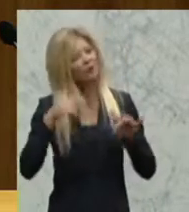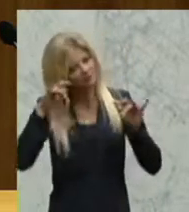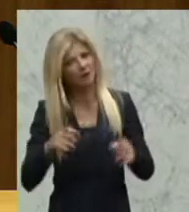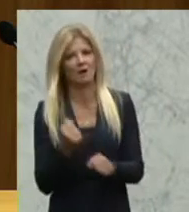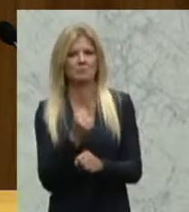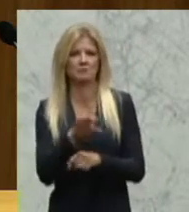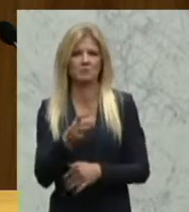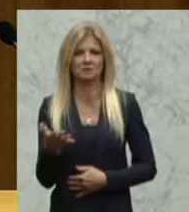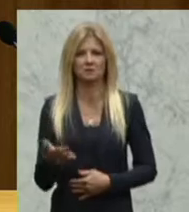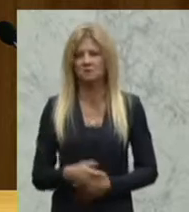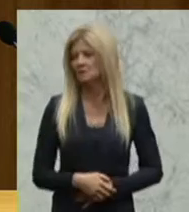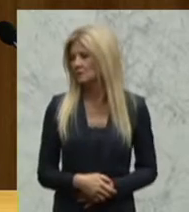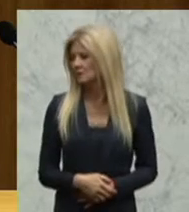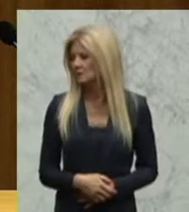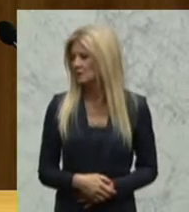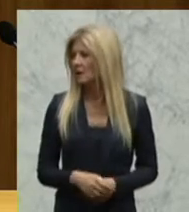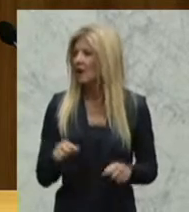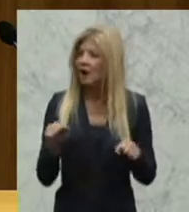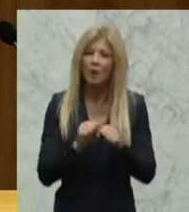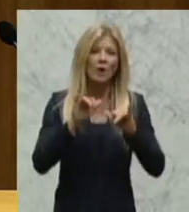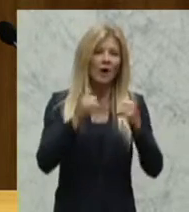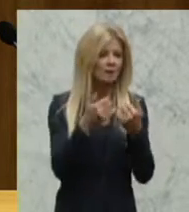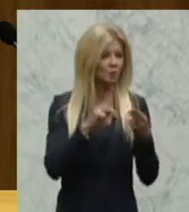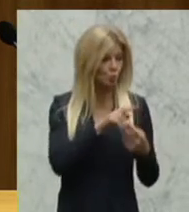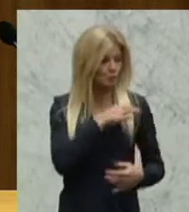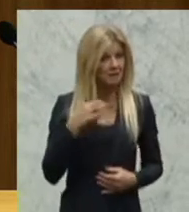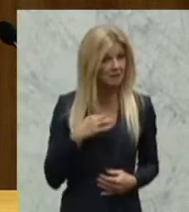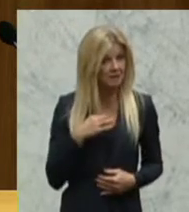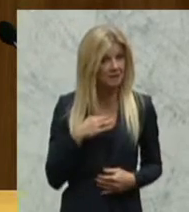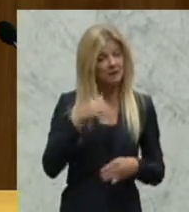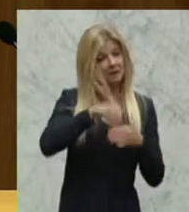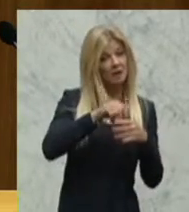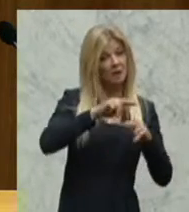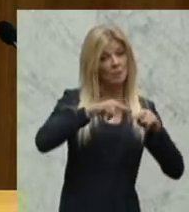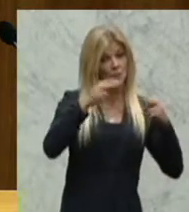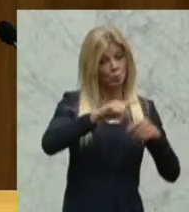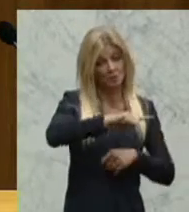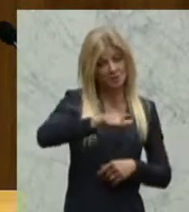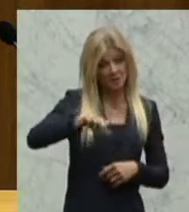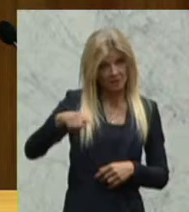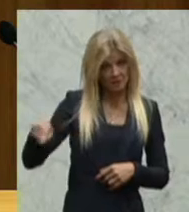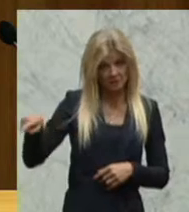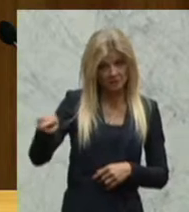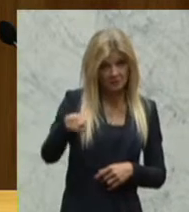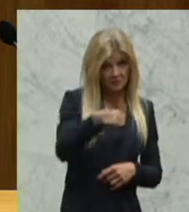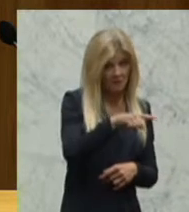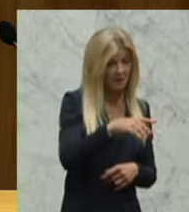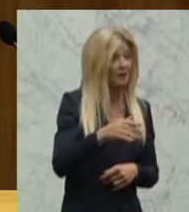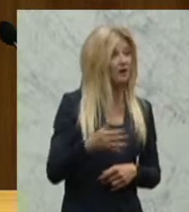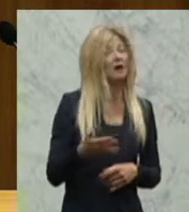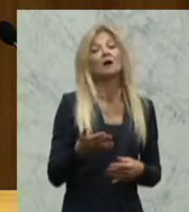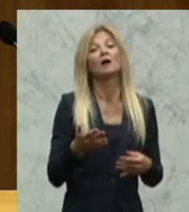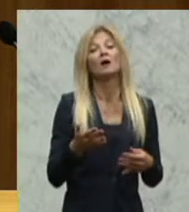Und auch die Eltern und die Kinder sind in den Bundesländern über weite Strecken mit dem Service in